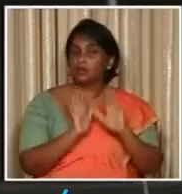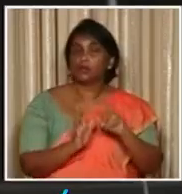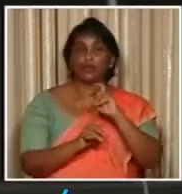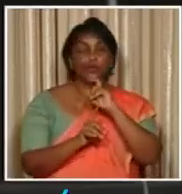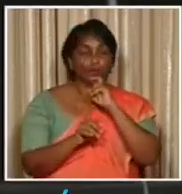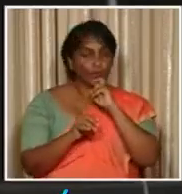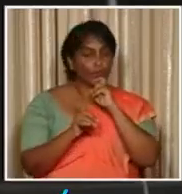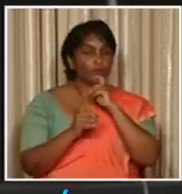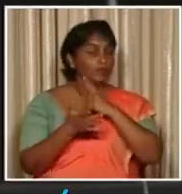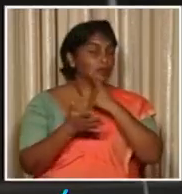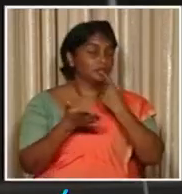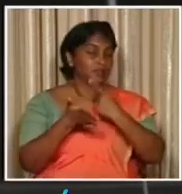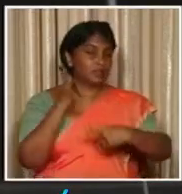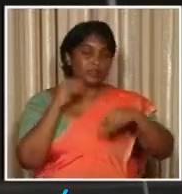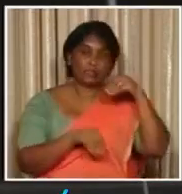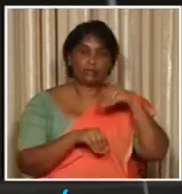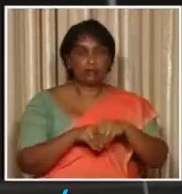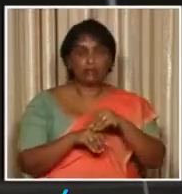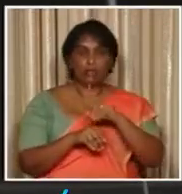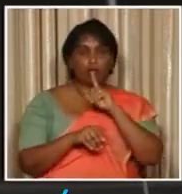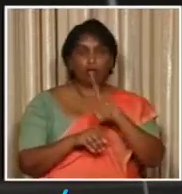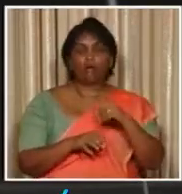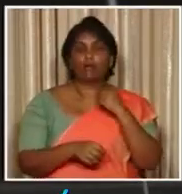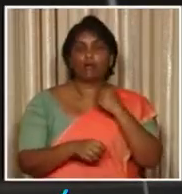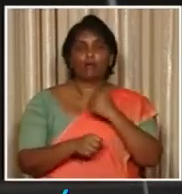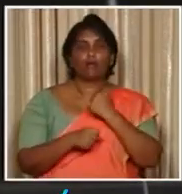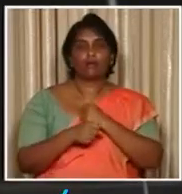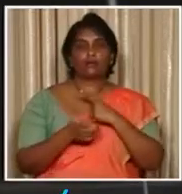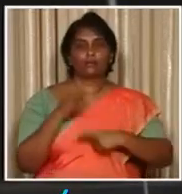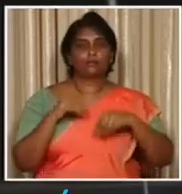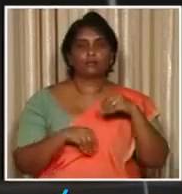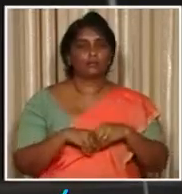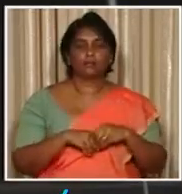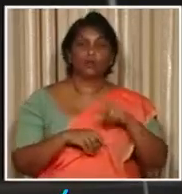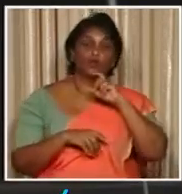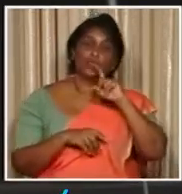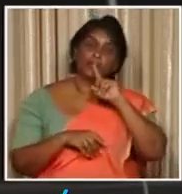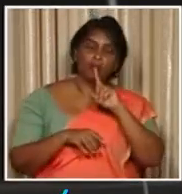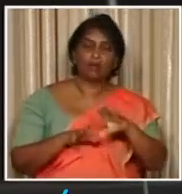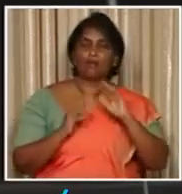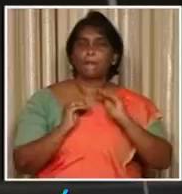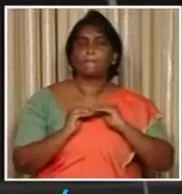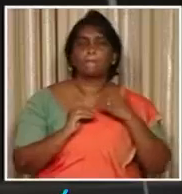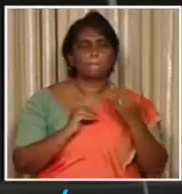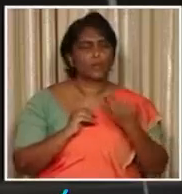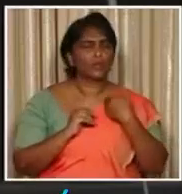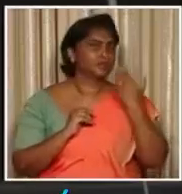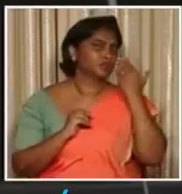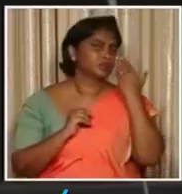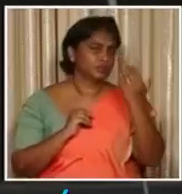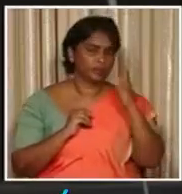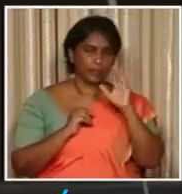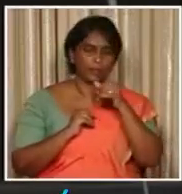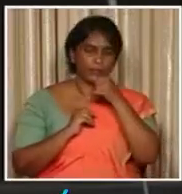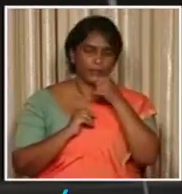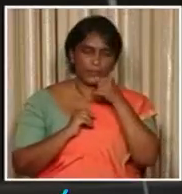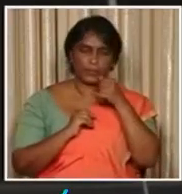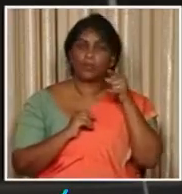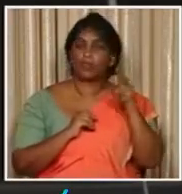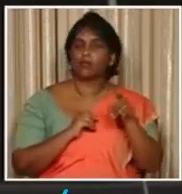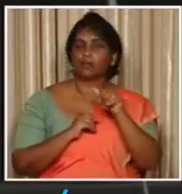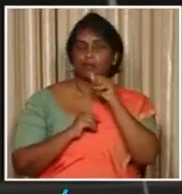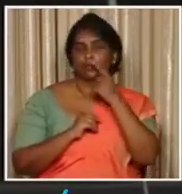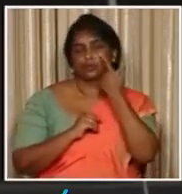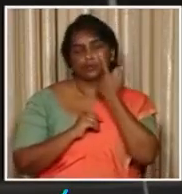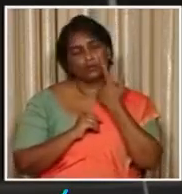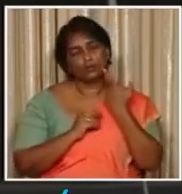metiwarne tiyan ngekiu kota, me andu metiwarne timbine, hebei ite passe api dakin ngede aktamai, ita am